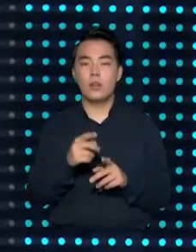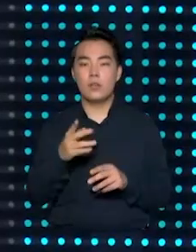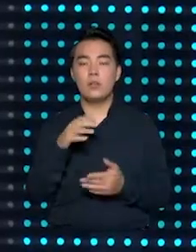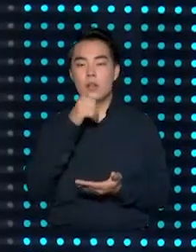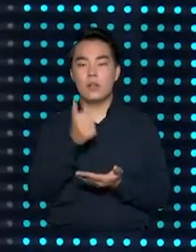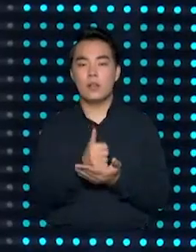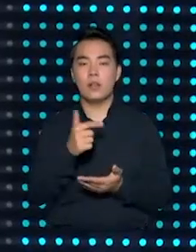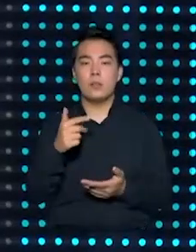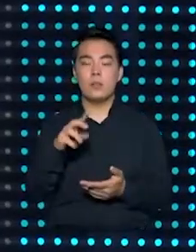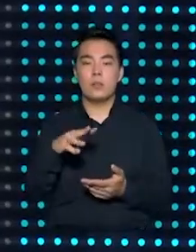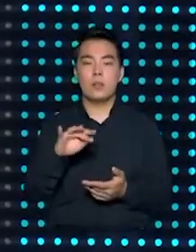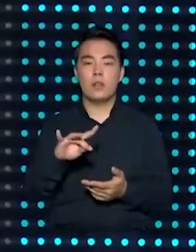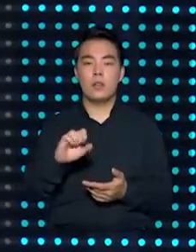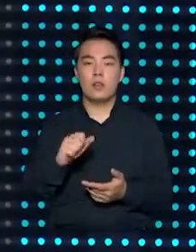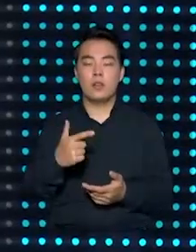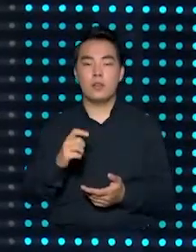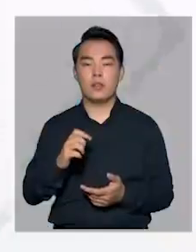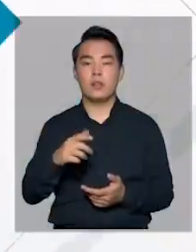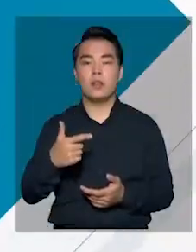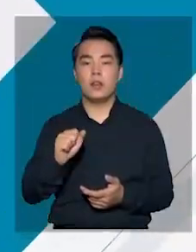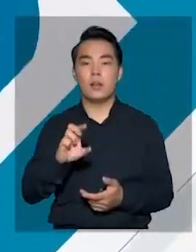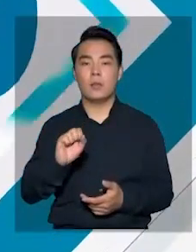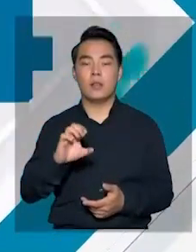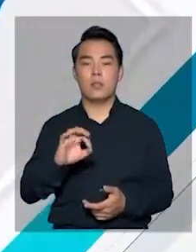Мирас Ғаббасов мырза болды.